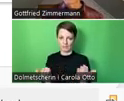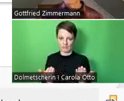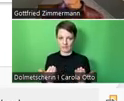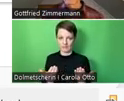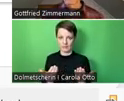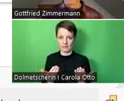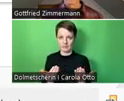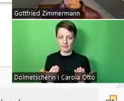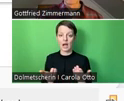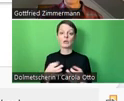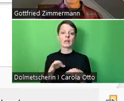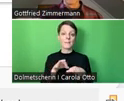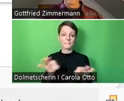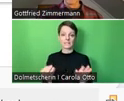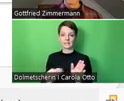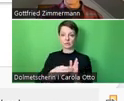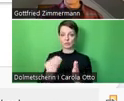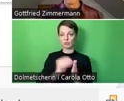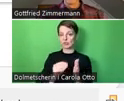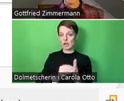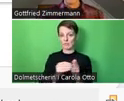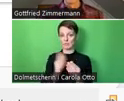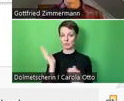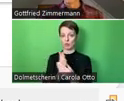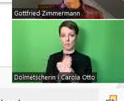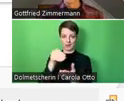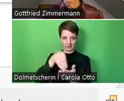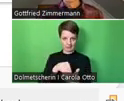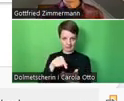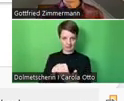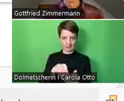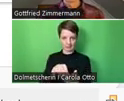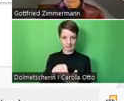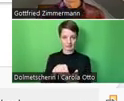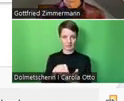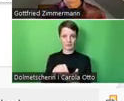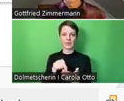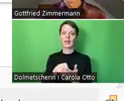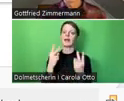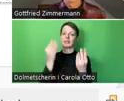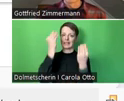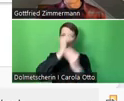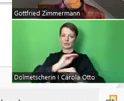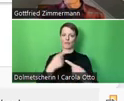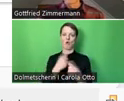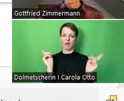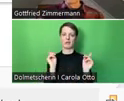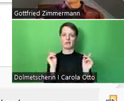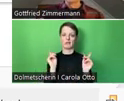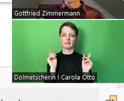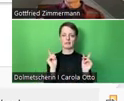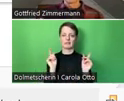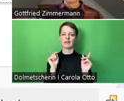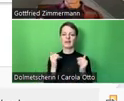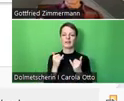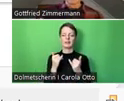Und das schreiben Sie dann am besten direkt ins Dokument mit rein, weil es eben dann auch eine wichtige Information für alle ist, wie man das